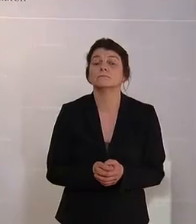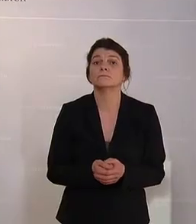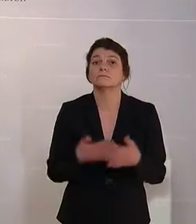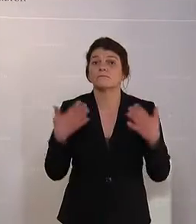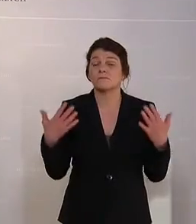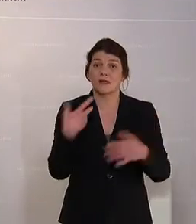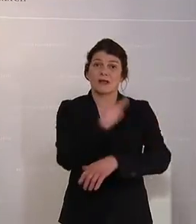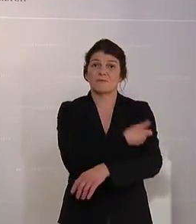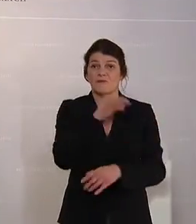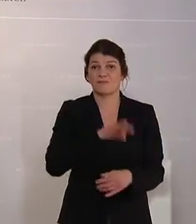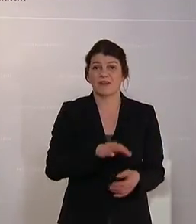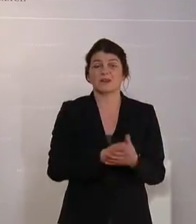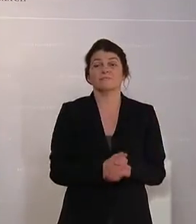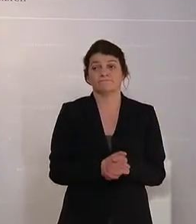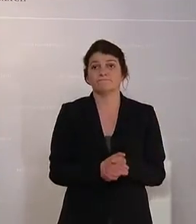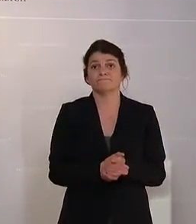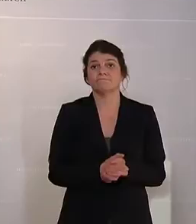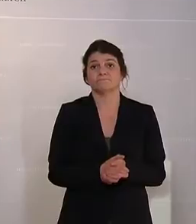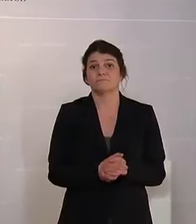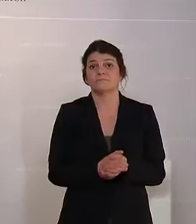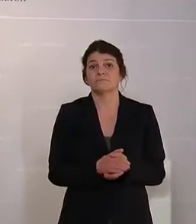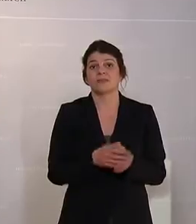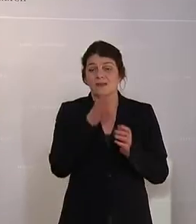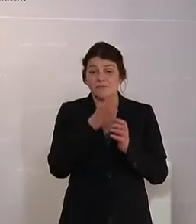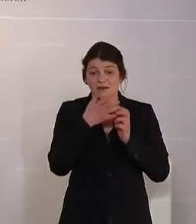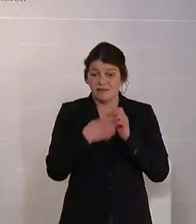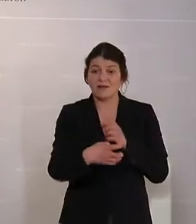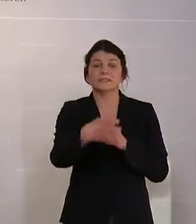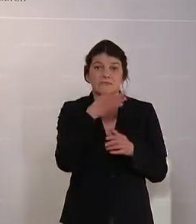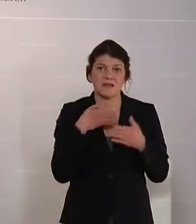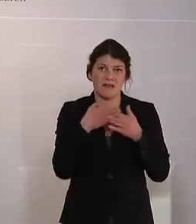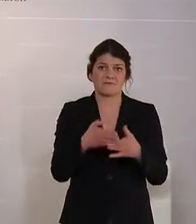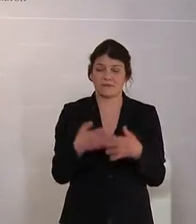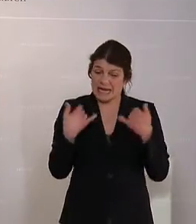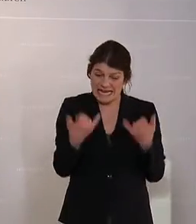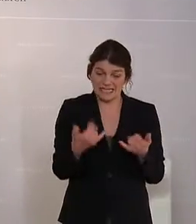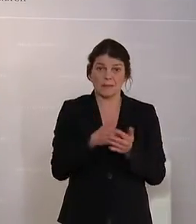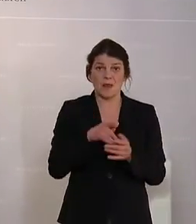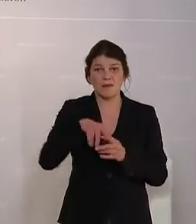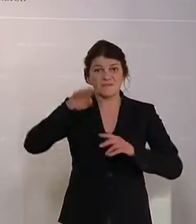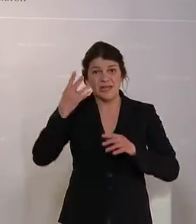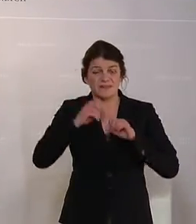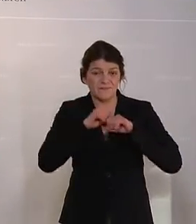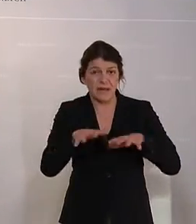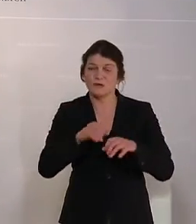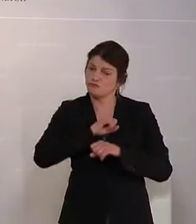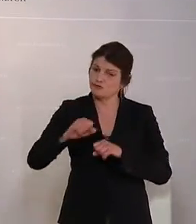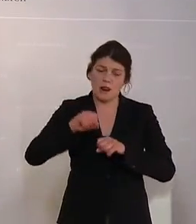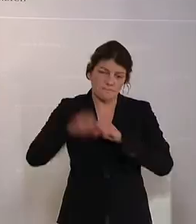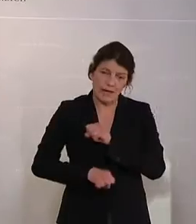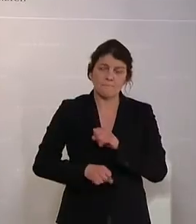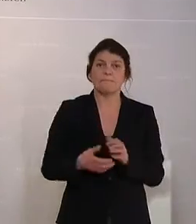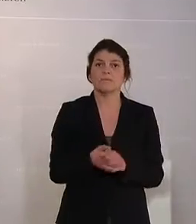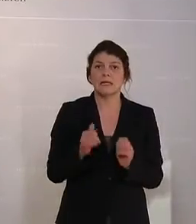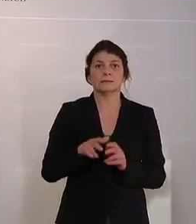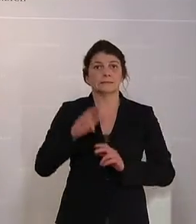Die Impfpflicht wird uns langfristig helfen. Was wir jetzt brauchen, um die vierte Welle noch schneller brechen zu können, ist